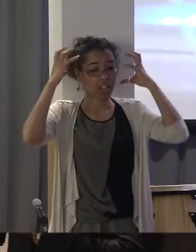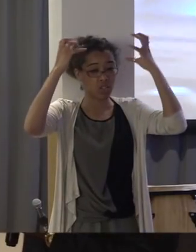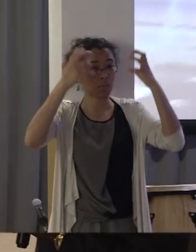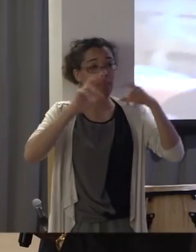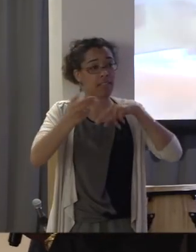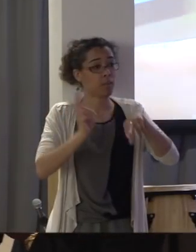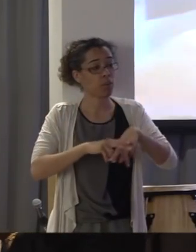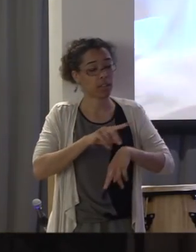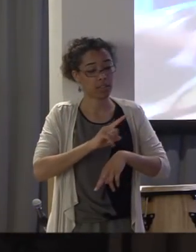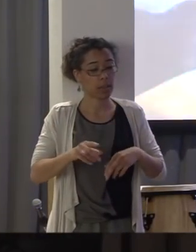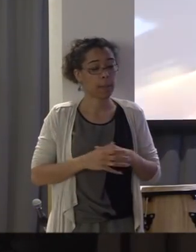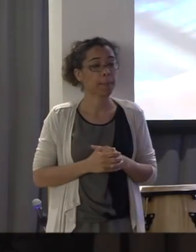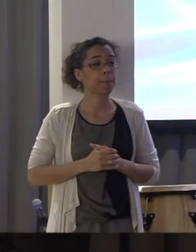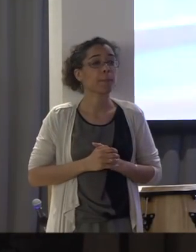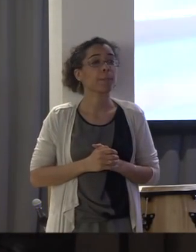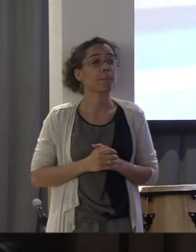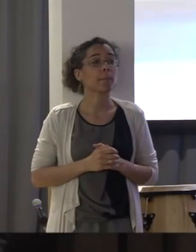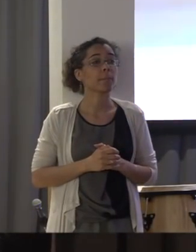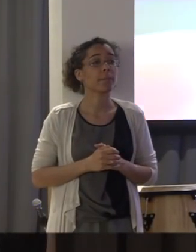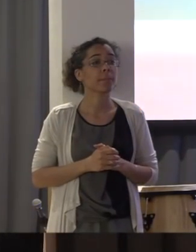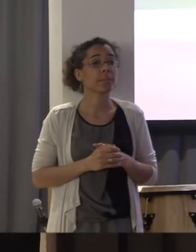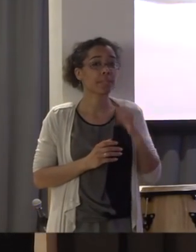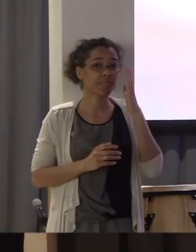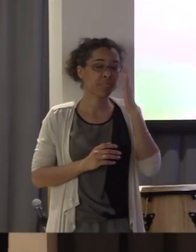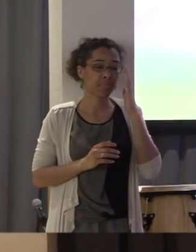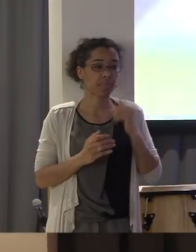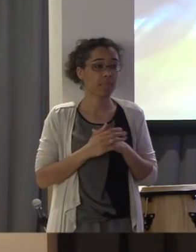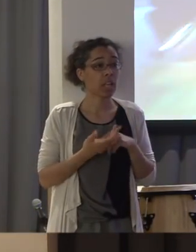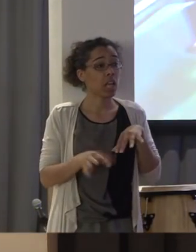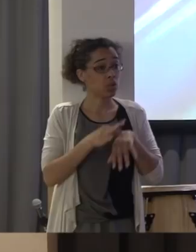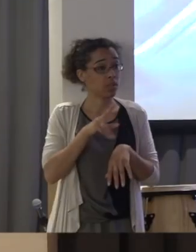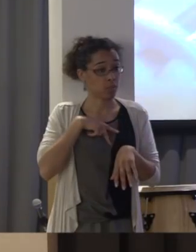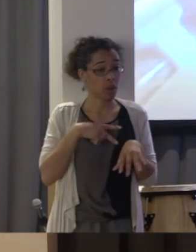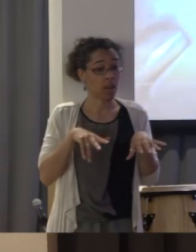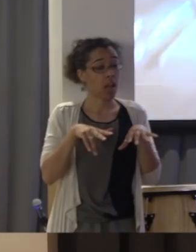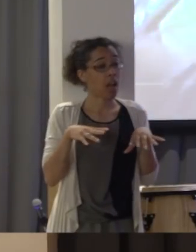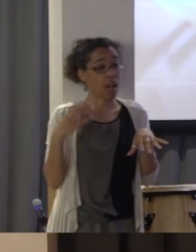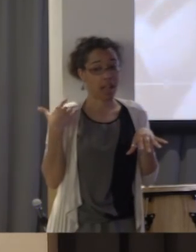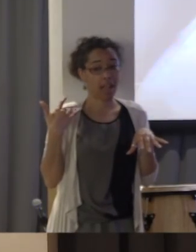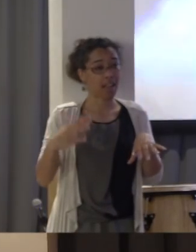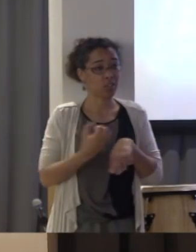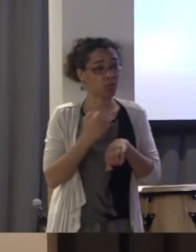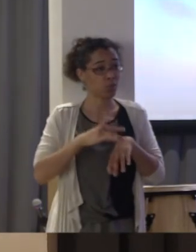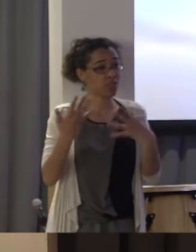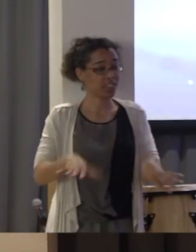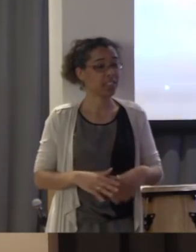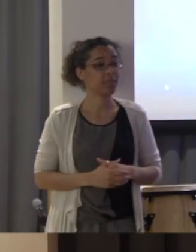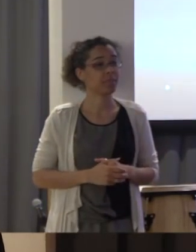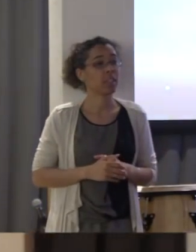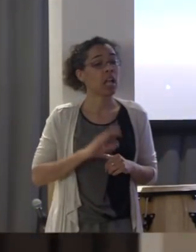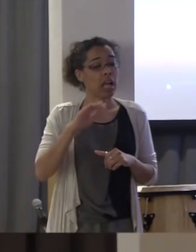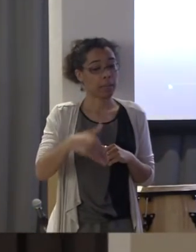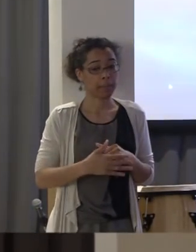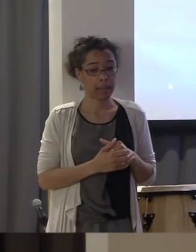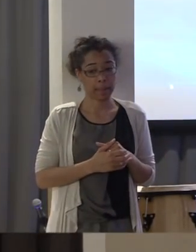pas mourir. Mon épouse n'est pas morte. Mon épouse a été sauvée. Et quelques temps plus tard, elle est